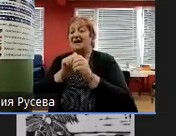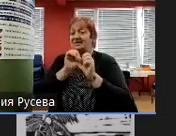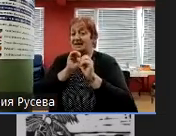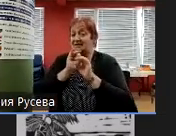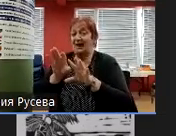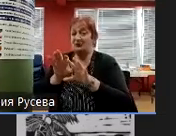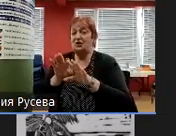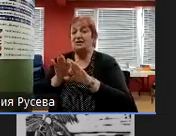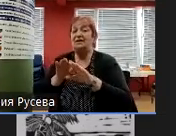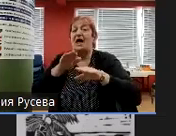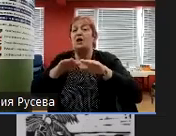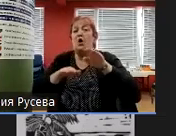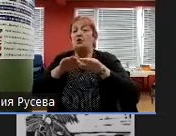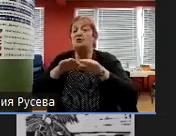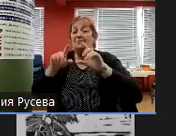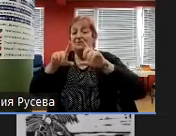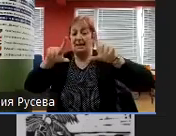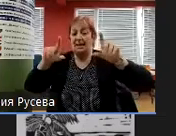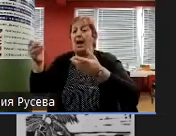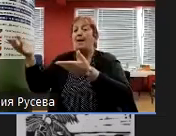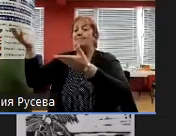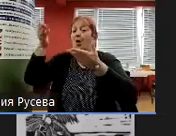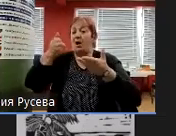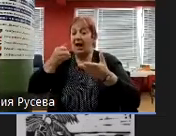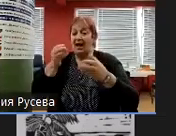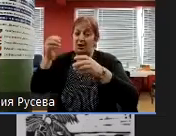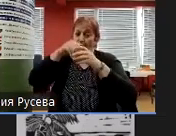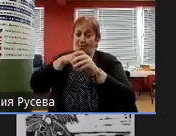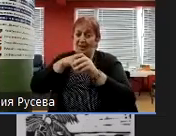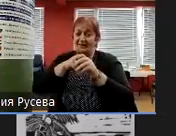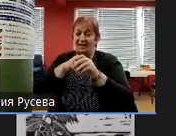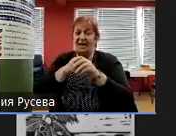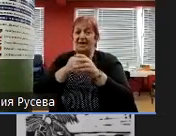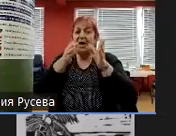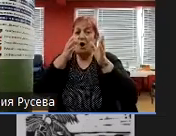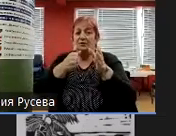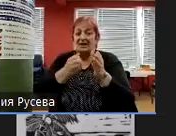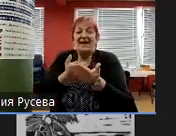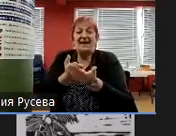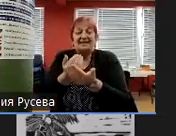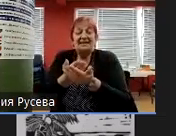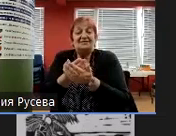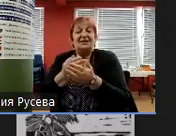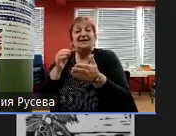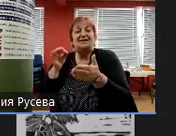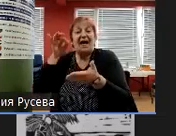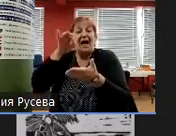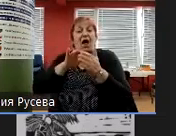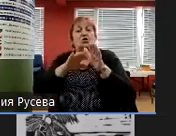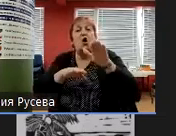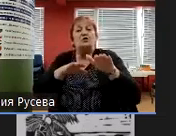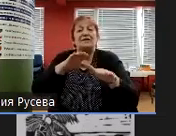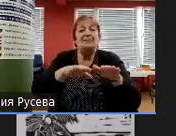на достъпни покани, добавяне на раздел с изисквания за достъпност, нали,